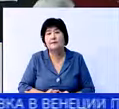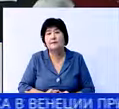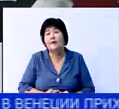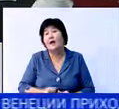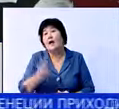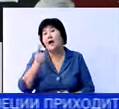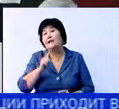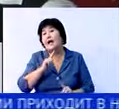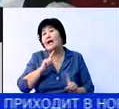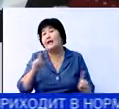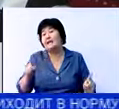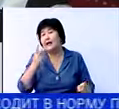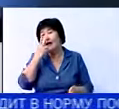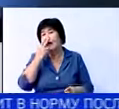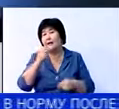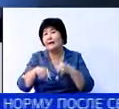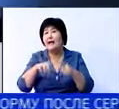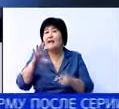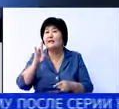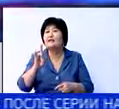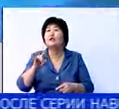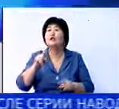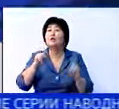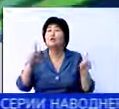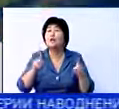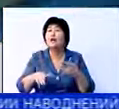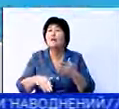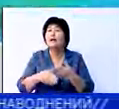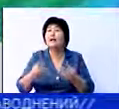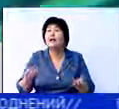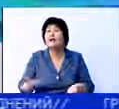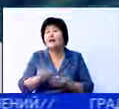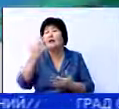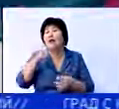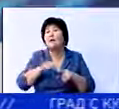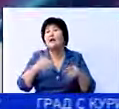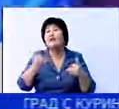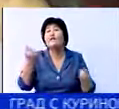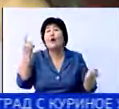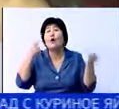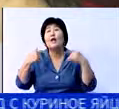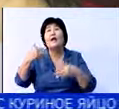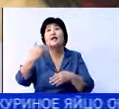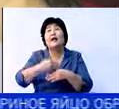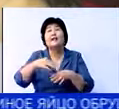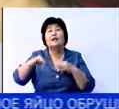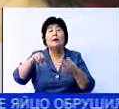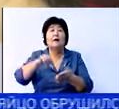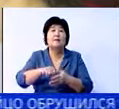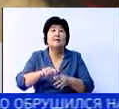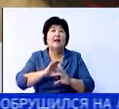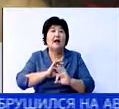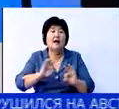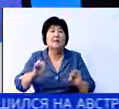Одна из незыблемых традиций «Сыр Жолдоздара» – поддержка выявленных талантов, пропаганда их творчества. На сцене проекта выступила